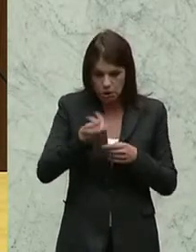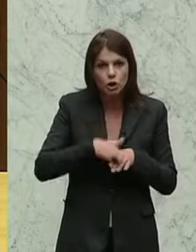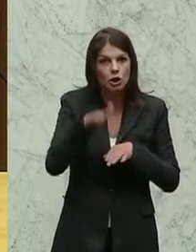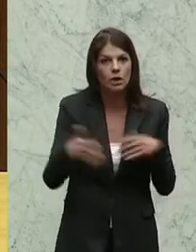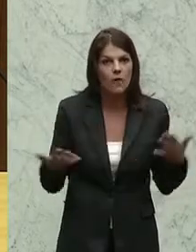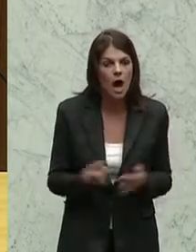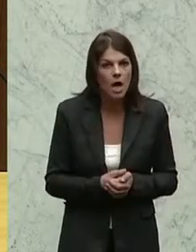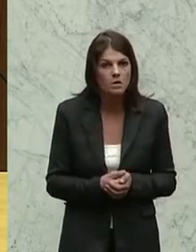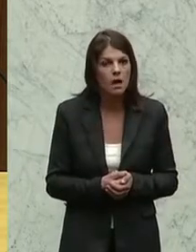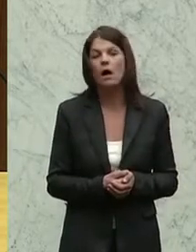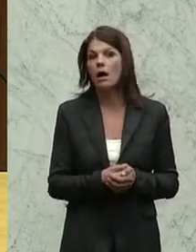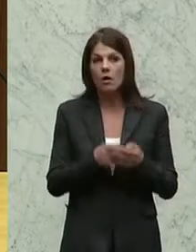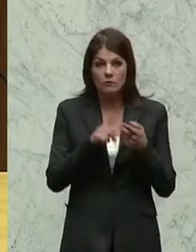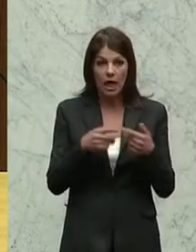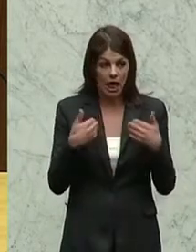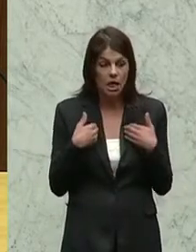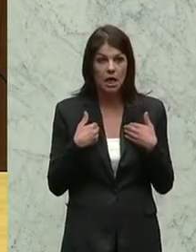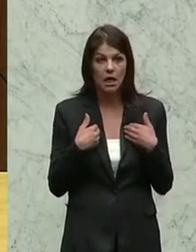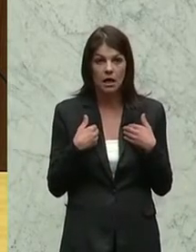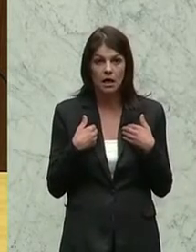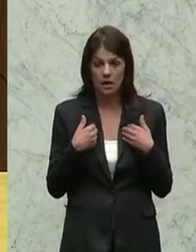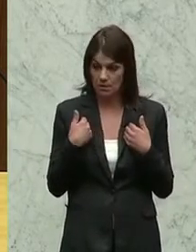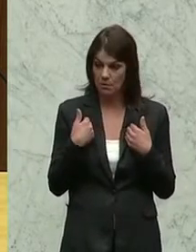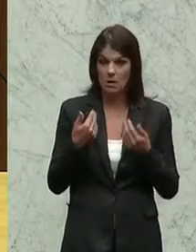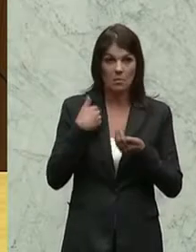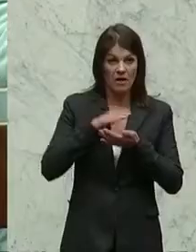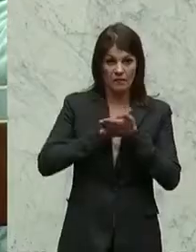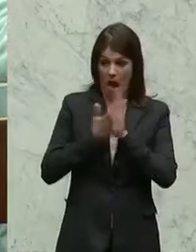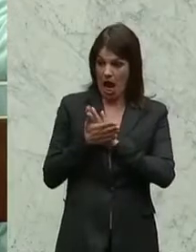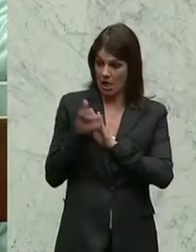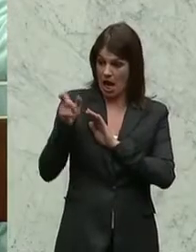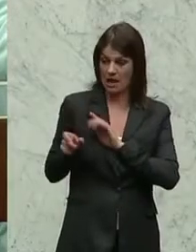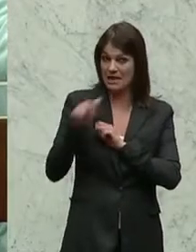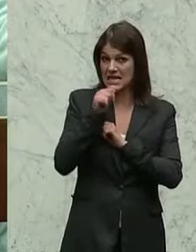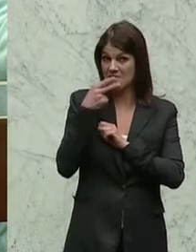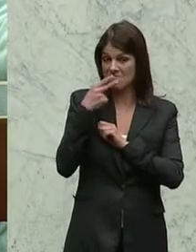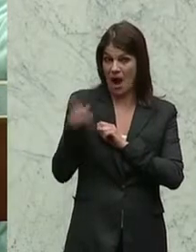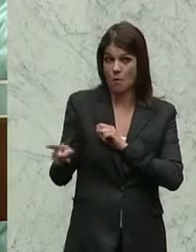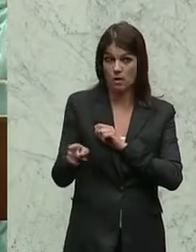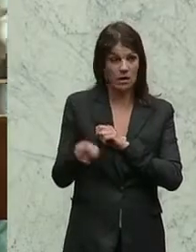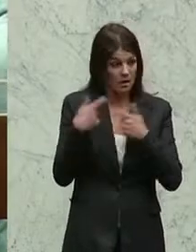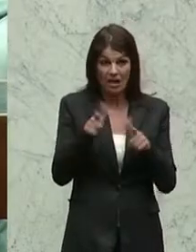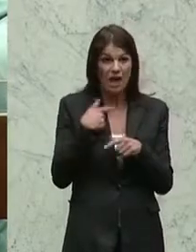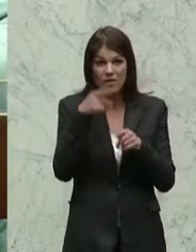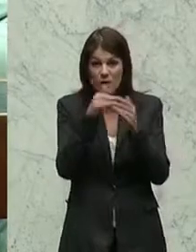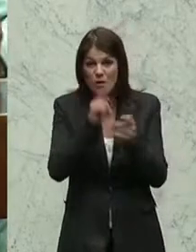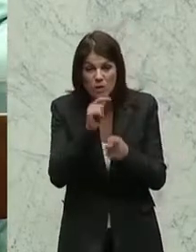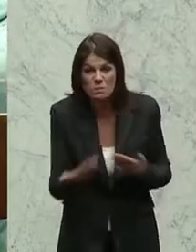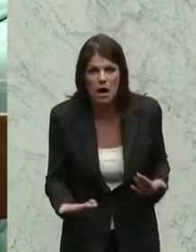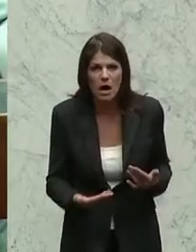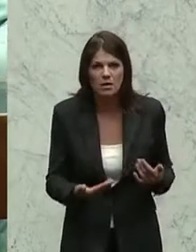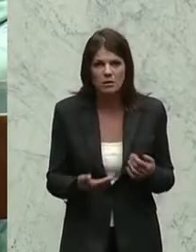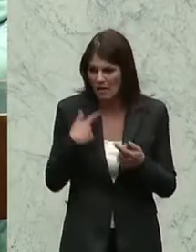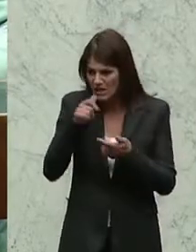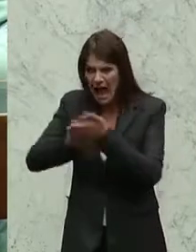Schritt sein wird. Wenn ich jetzt mit dem verheiratet bin, der nicht raucht, darf ich sie dann heiraten auch nicht mehr oder was? Oder darf ich daheim dann